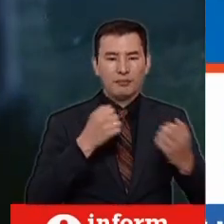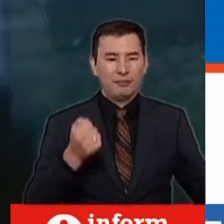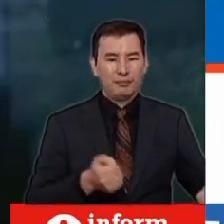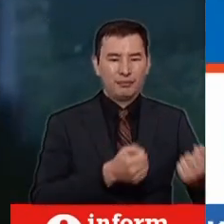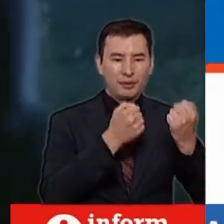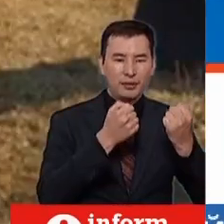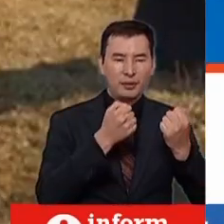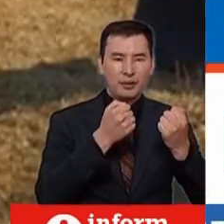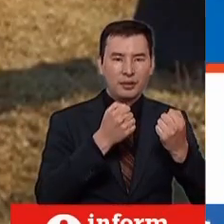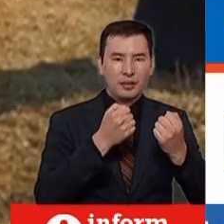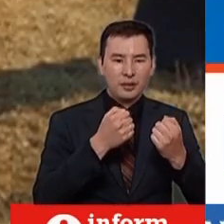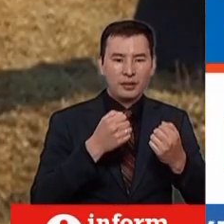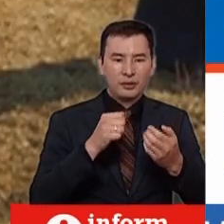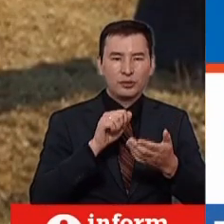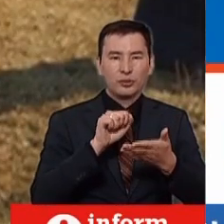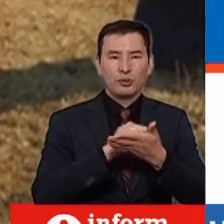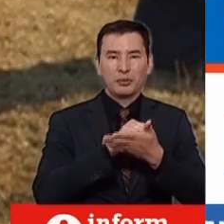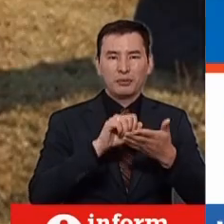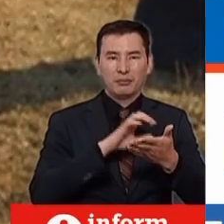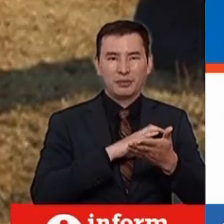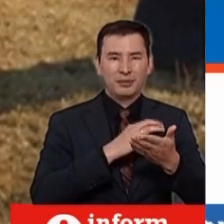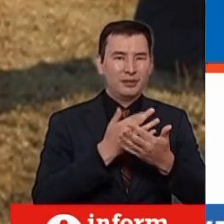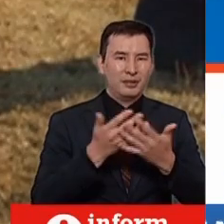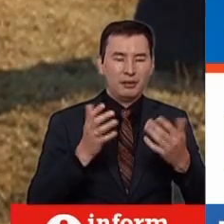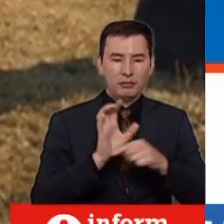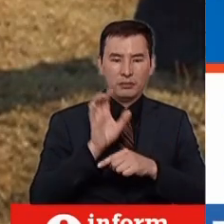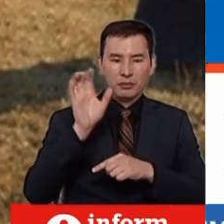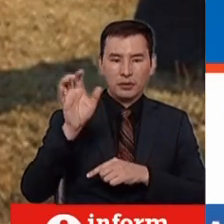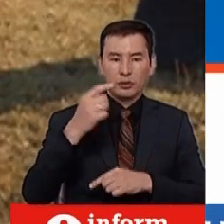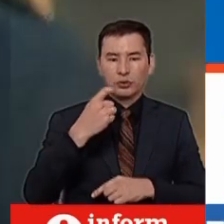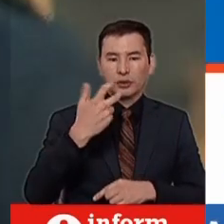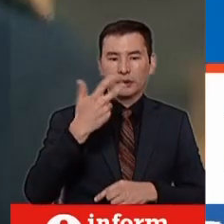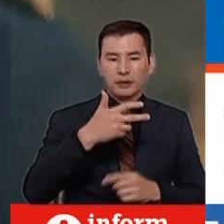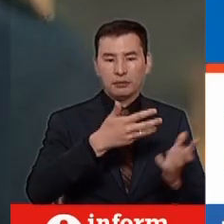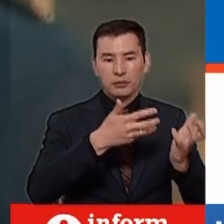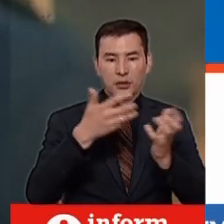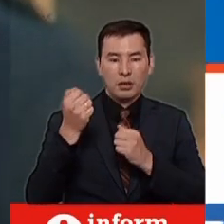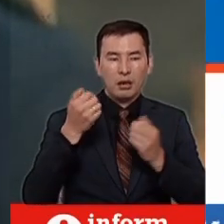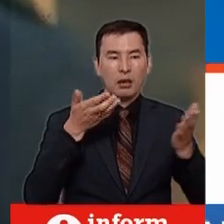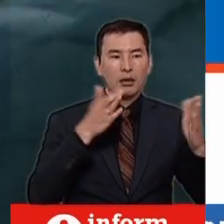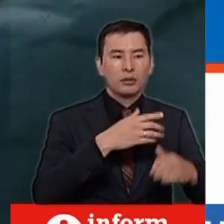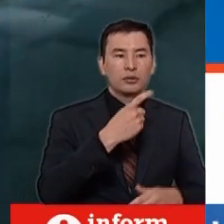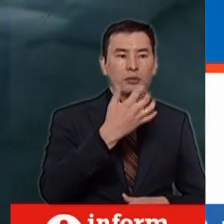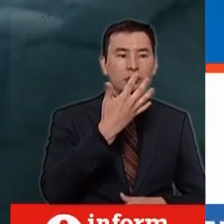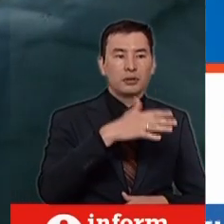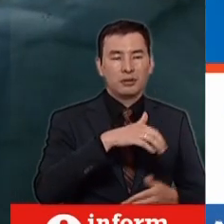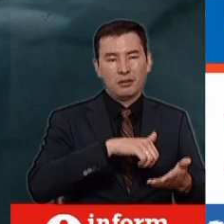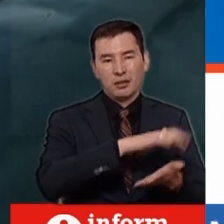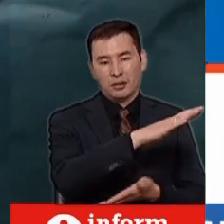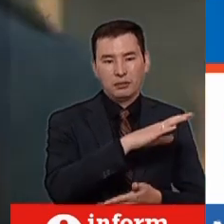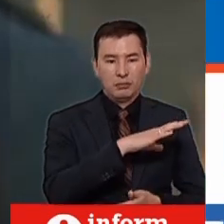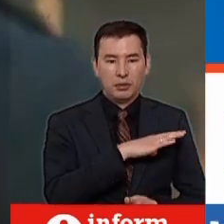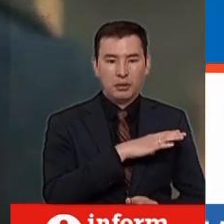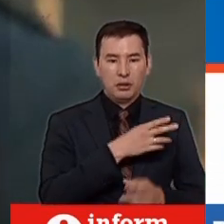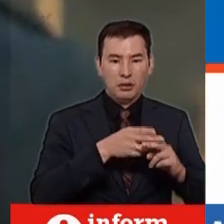қажетті құжаттарды тапсырыпты. Алайда бірінші кезеңнен кейін тек 130 өтініш қабылданып, қалған 153-і кері қайтарылған. Бұл салада